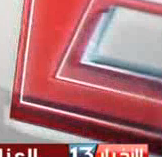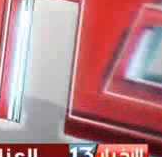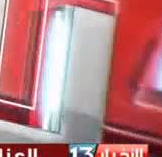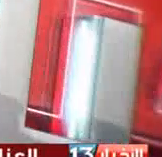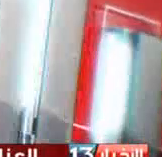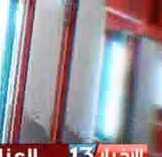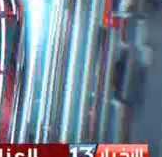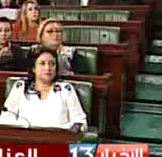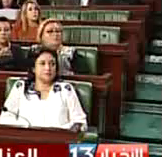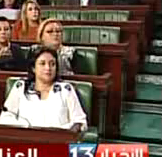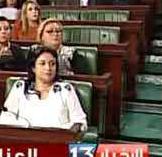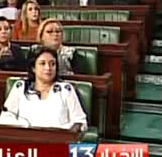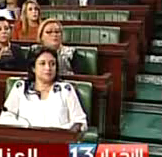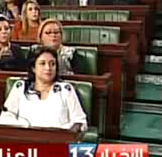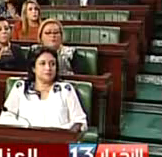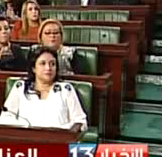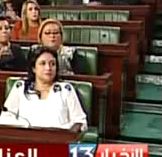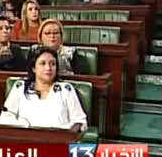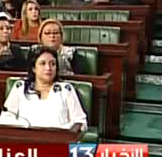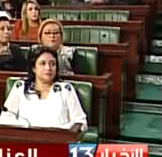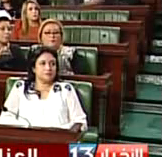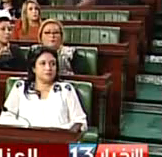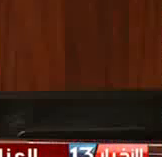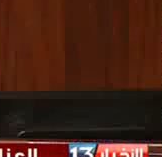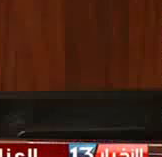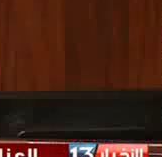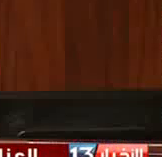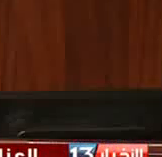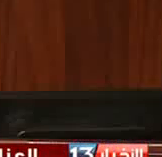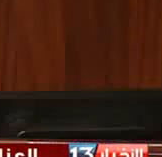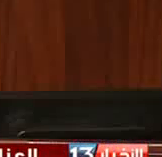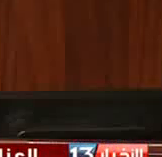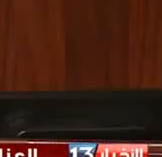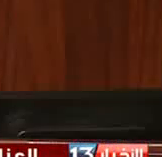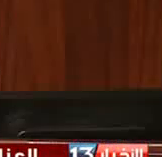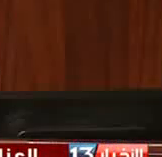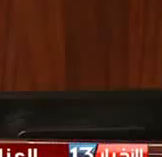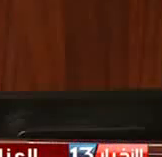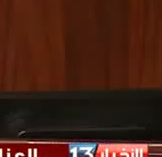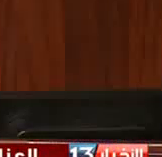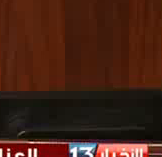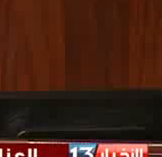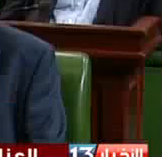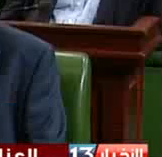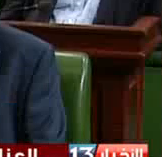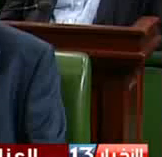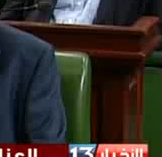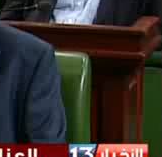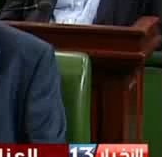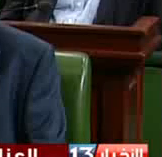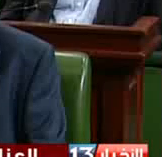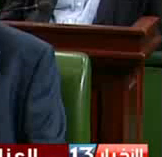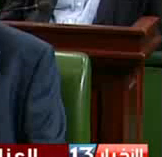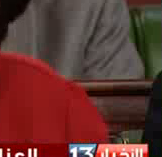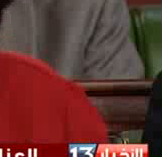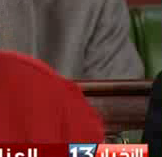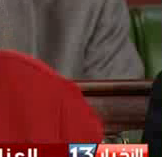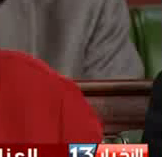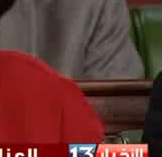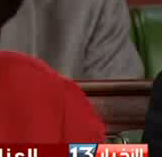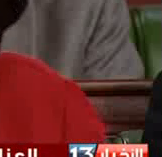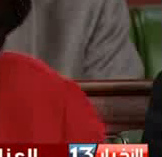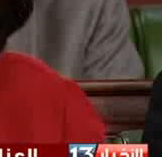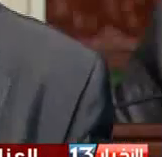نواب يطالبون بضروره احداث لجنه تحقيق البرلمانيه في حاله غرب القاره في افتتاح الدوره البرلمانيه